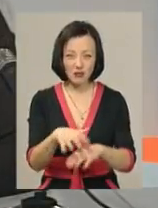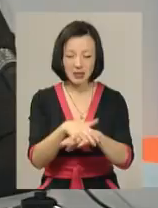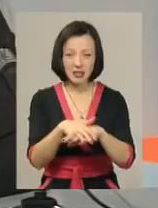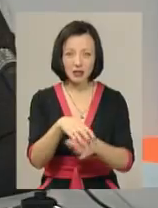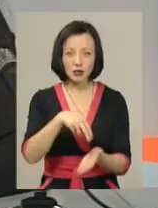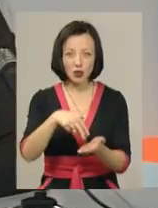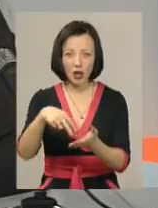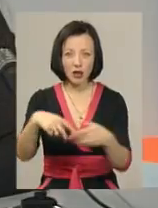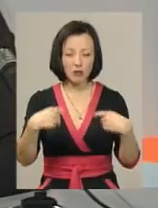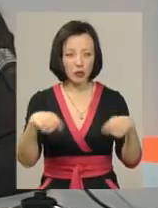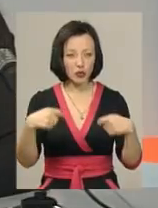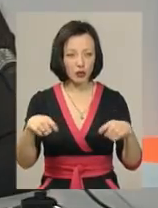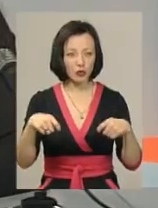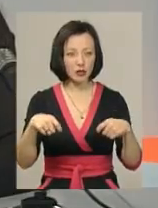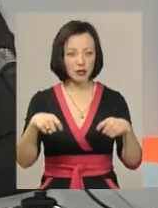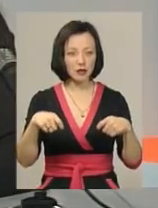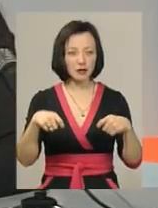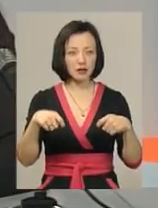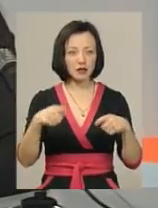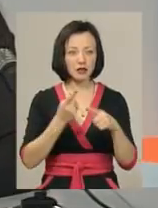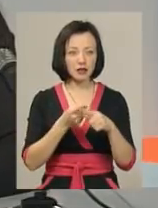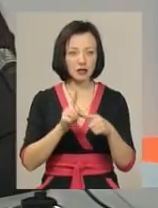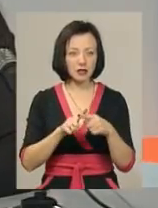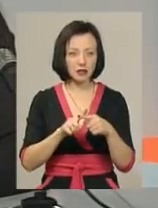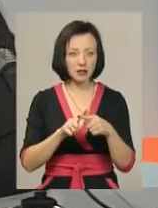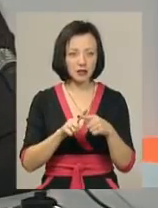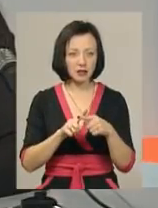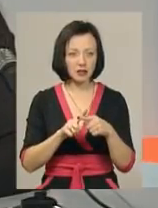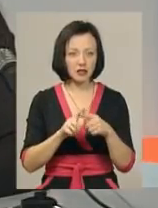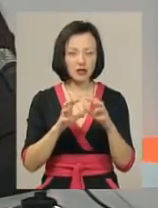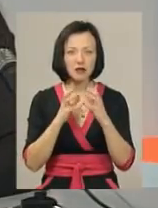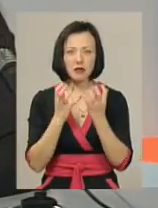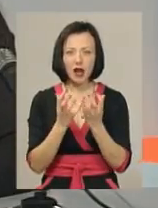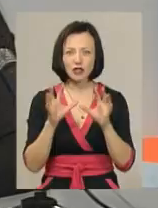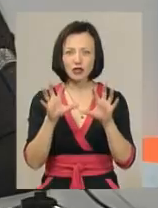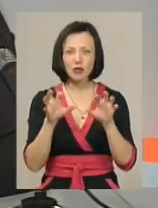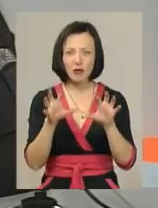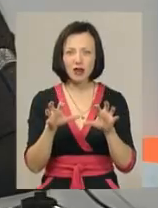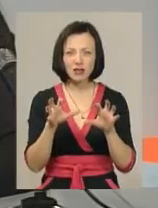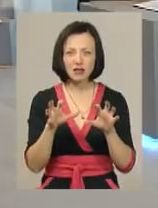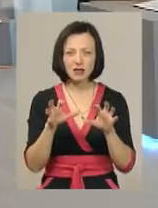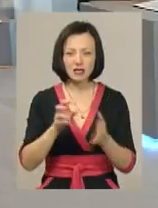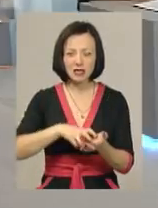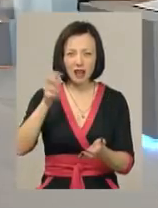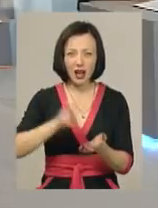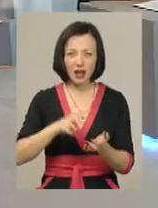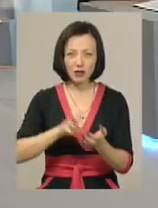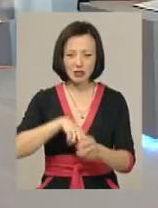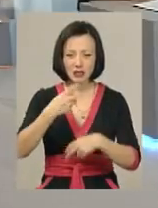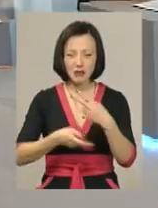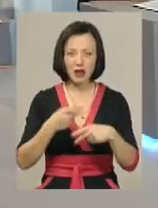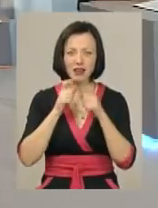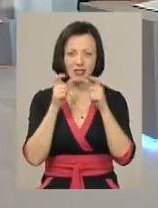базар стоять і продають значить оці якісь м'ячики собачки які дико скачуть стрибають